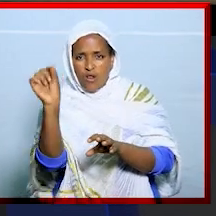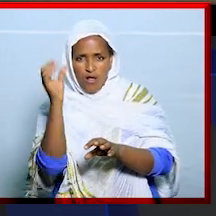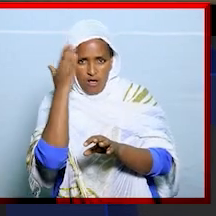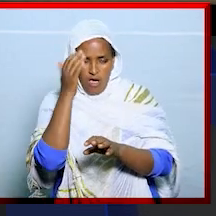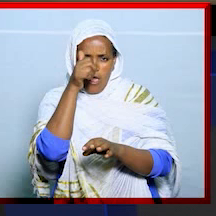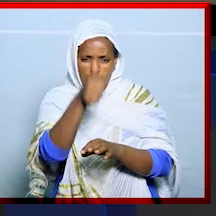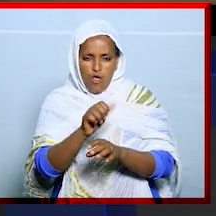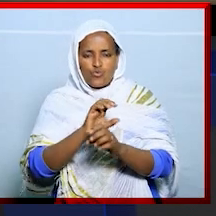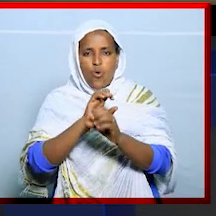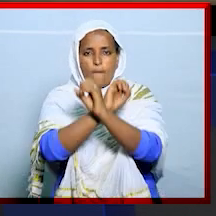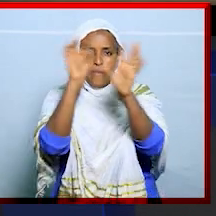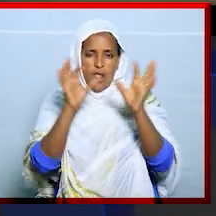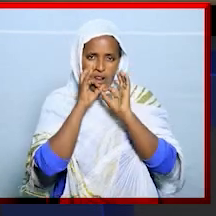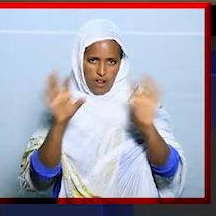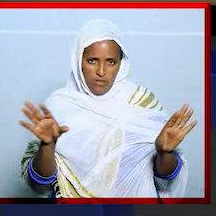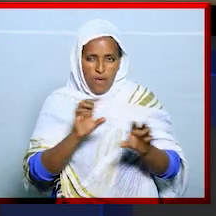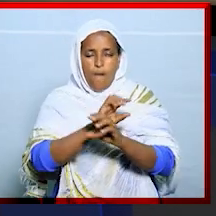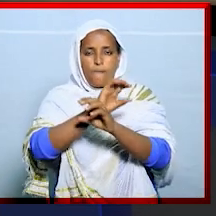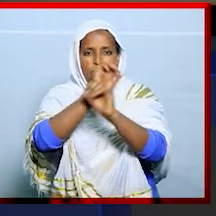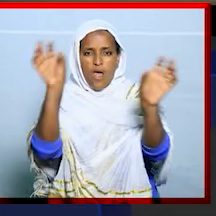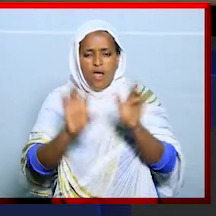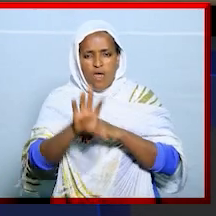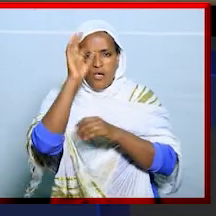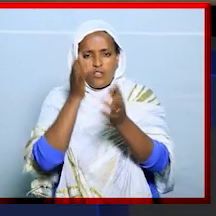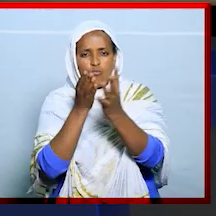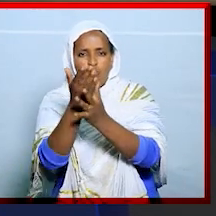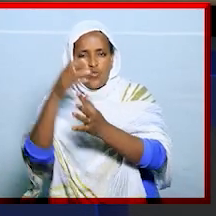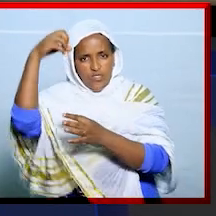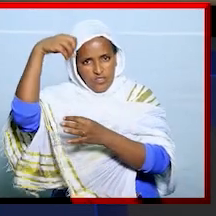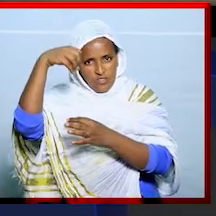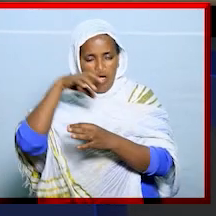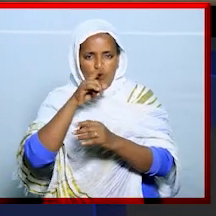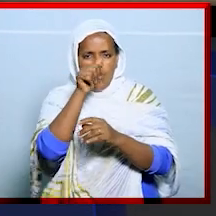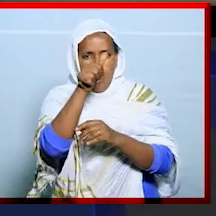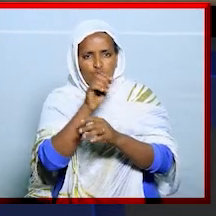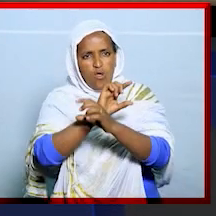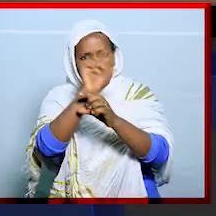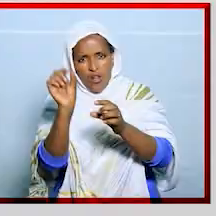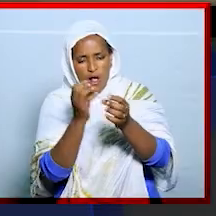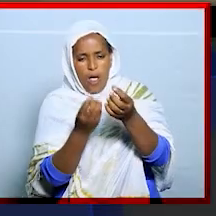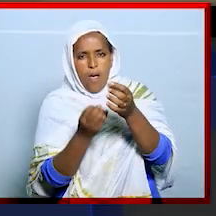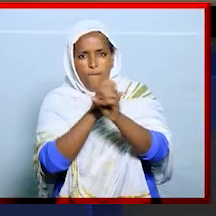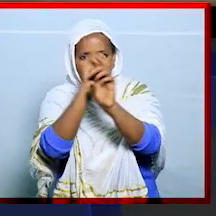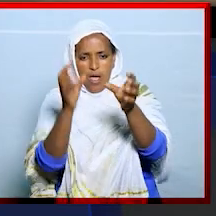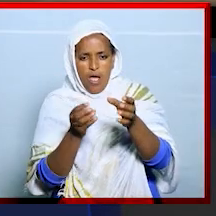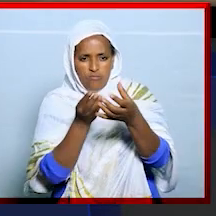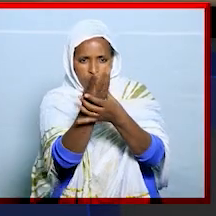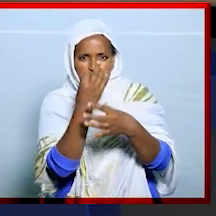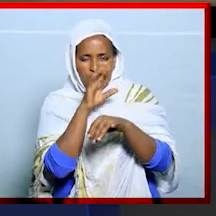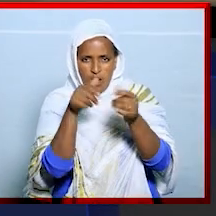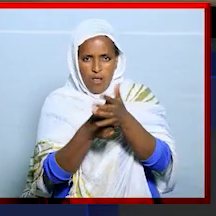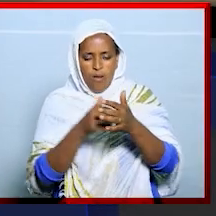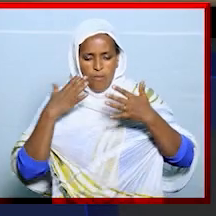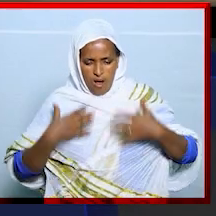ጨረቃ እንደሚታወቀው የራሷ ብርሃን የላትም። ብርሃኗን የምታገኘው ከፀሐይ ነው። ራሷ ብርሃን አታመነጭም። ከከዋክብት ጋርም